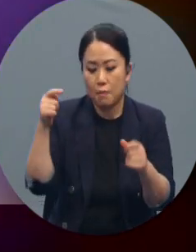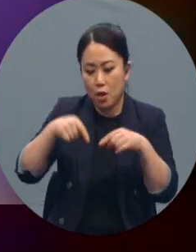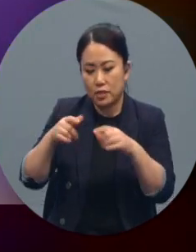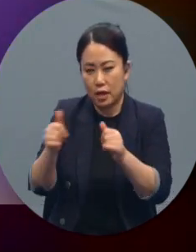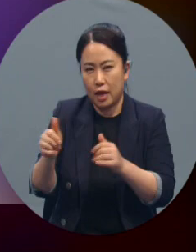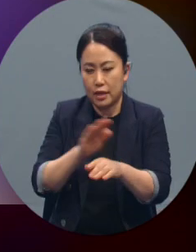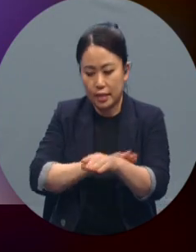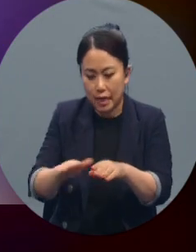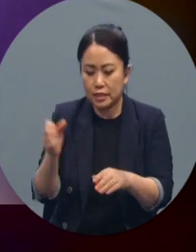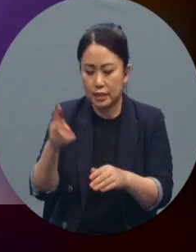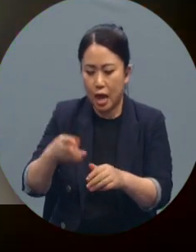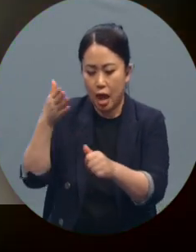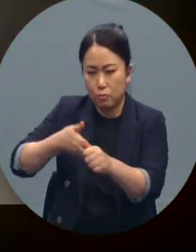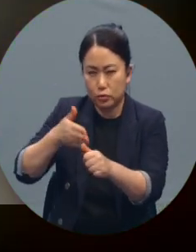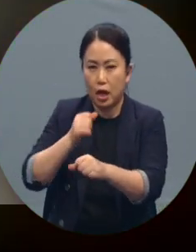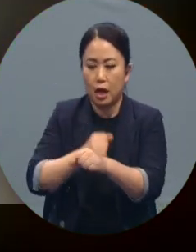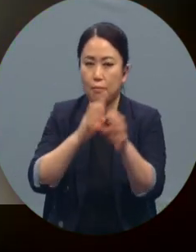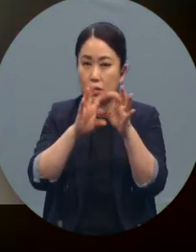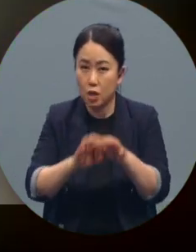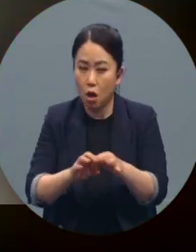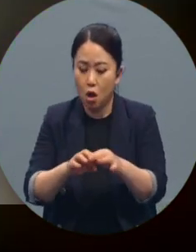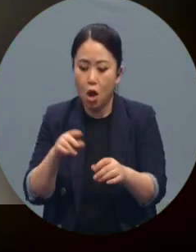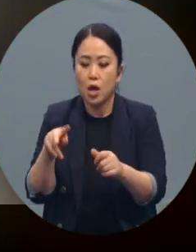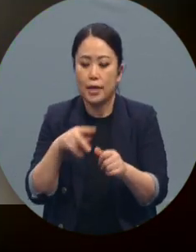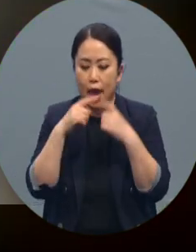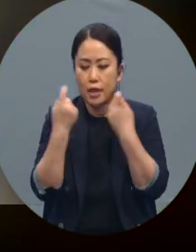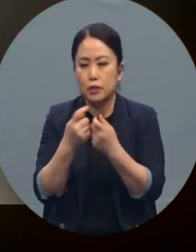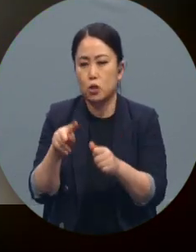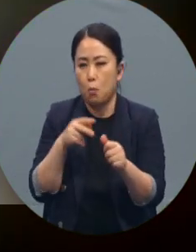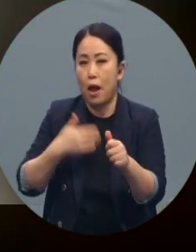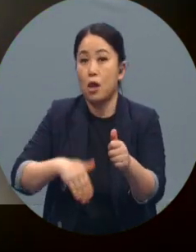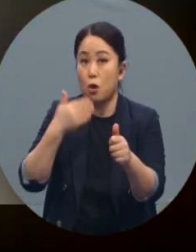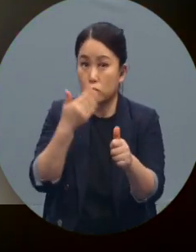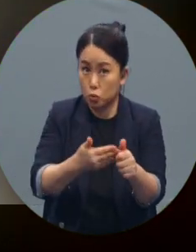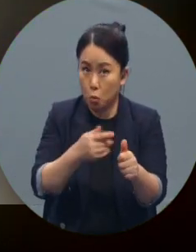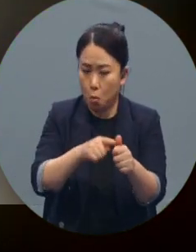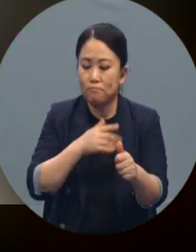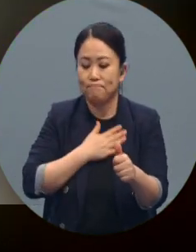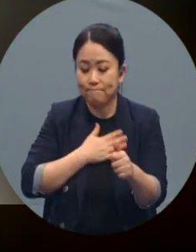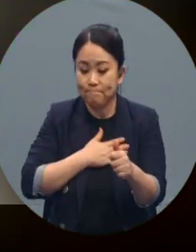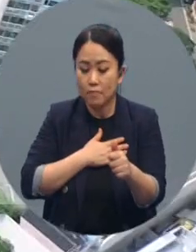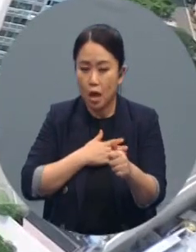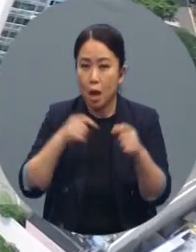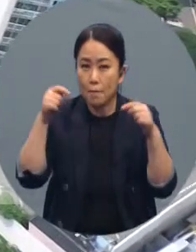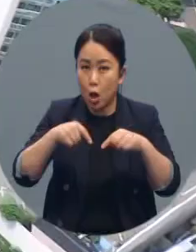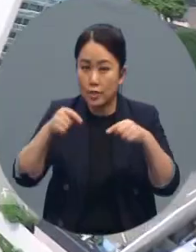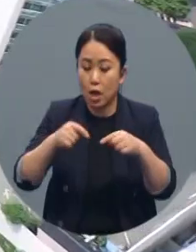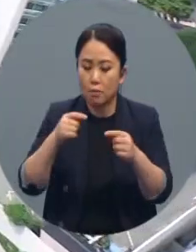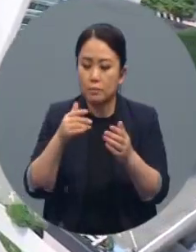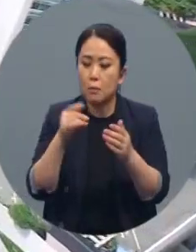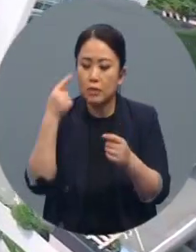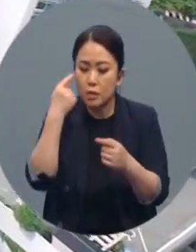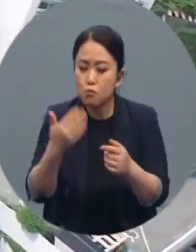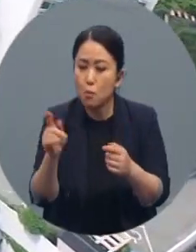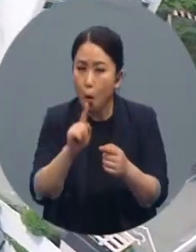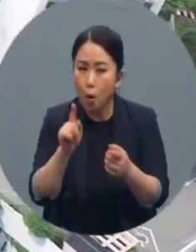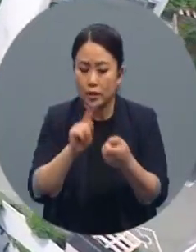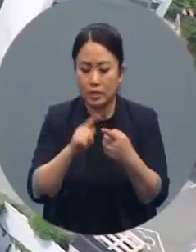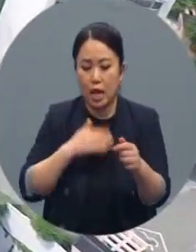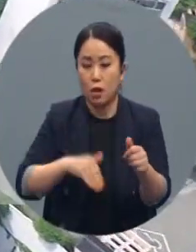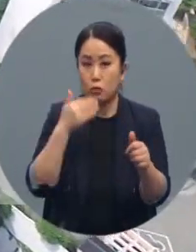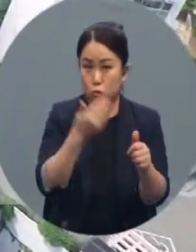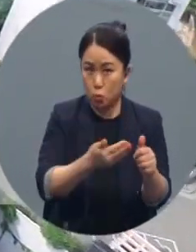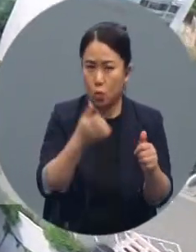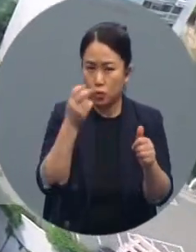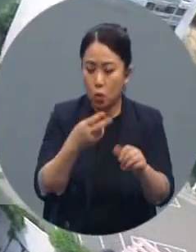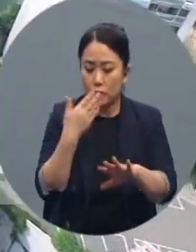봐달라며 응시자 신원 사항을 알렸고 이 면접관은 알았다며 면접 질문을 유출한 뒤 다른